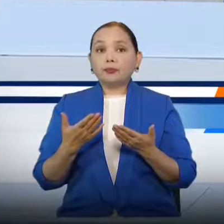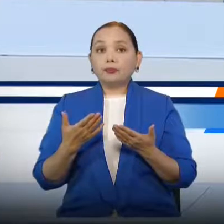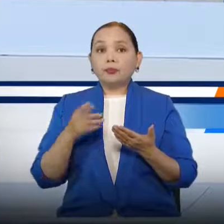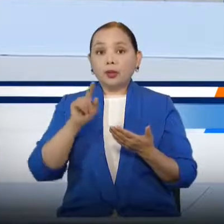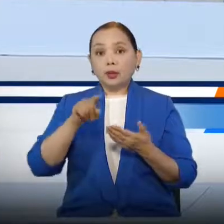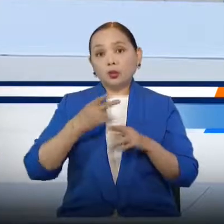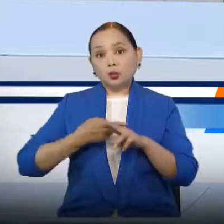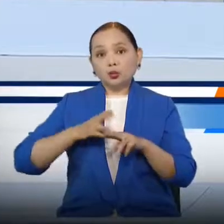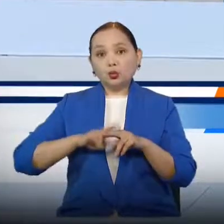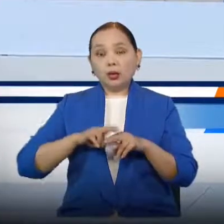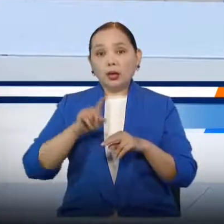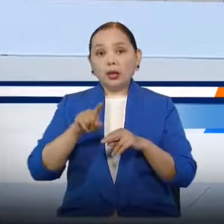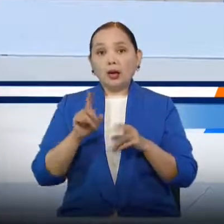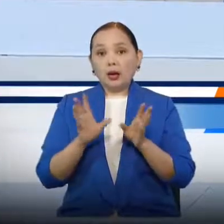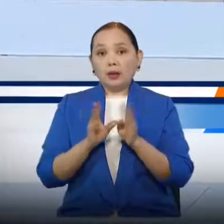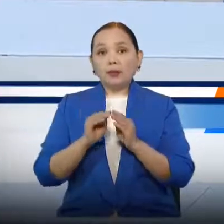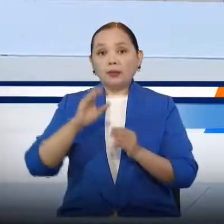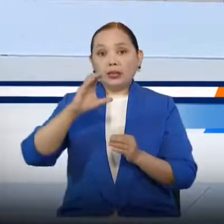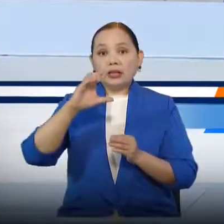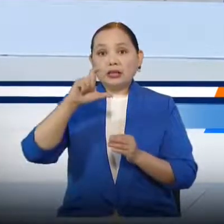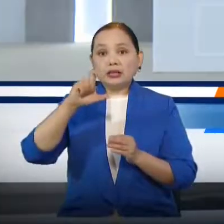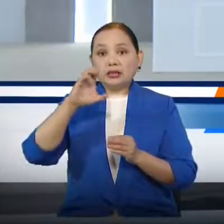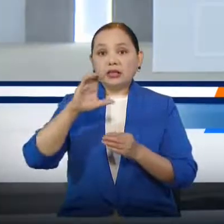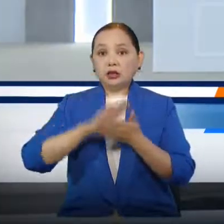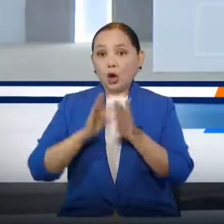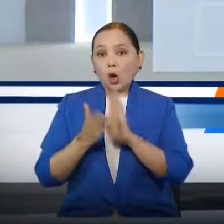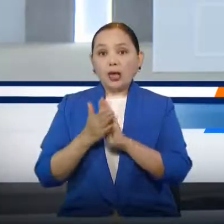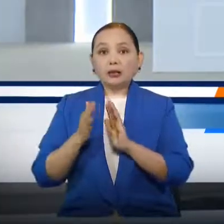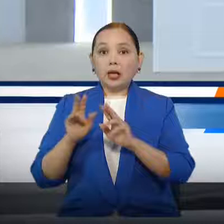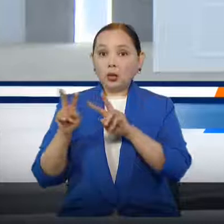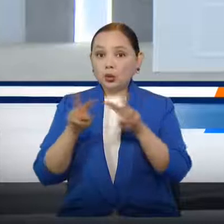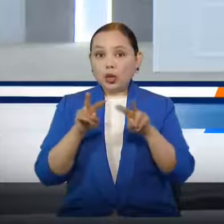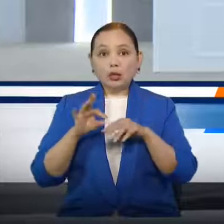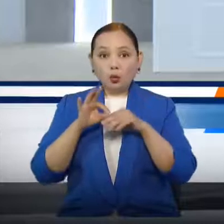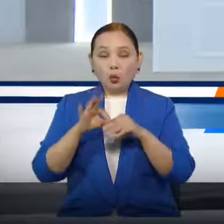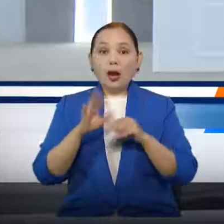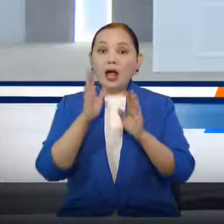o'sha sanitariya epidemiyologik holat ustidan kuzatib boradi. O'sha biz